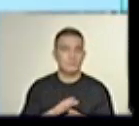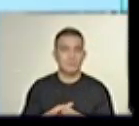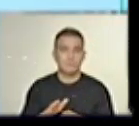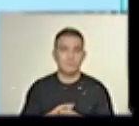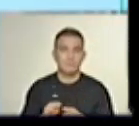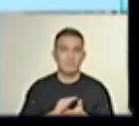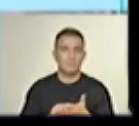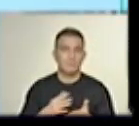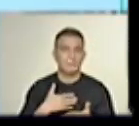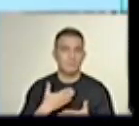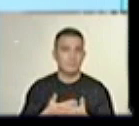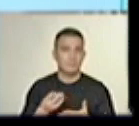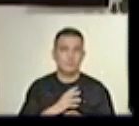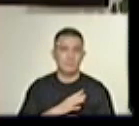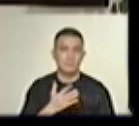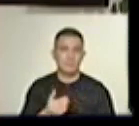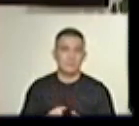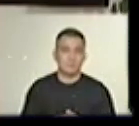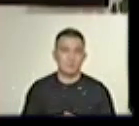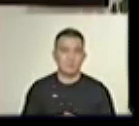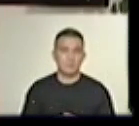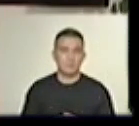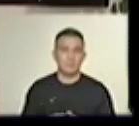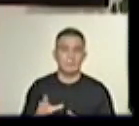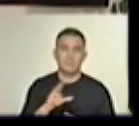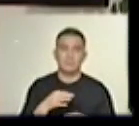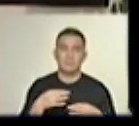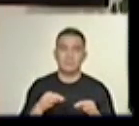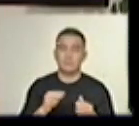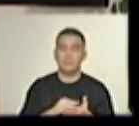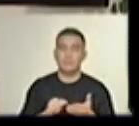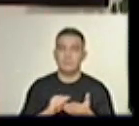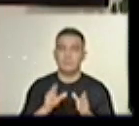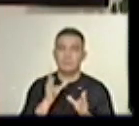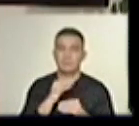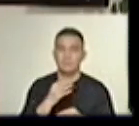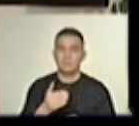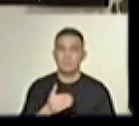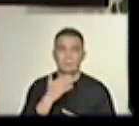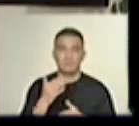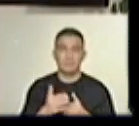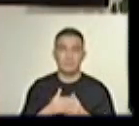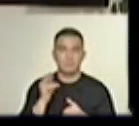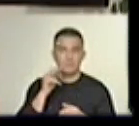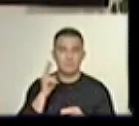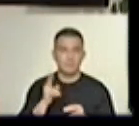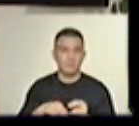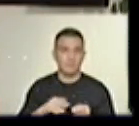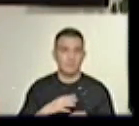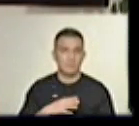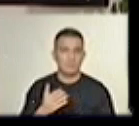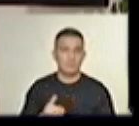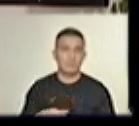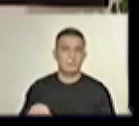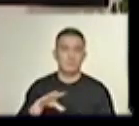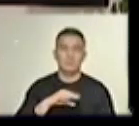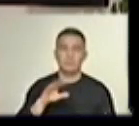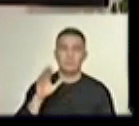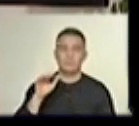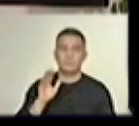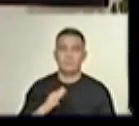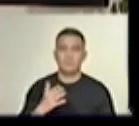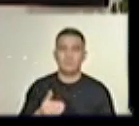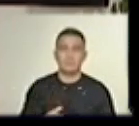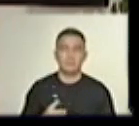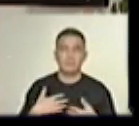o'rgangan masalalarimizdan foydalanib, bu topshiriqlarni bemalol bajara olasiz. Shunday qilib, darsimiz o'z nihoyasiga yetdi. Sizlar bilan